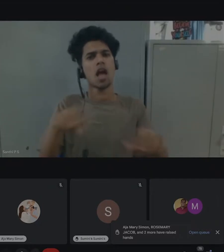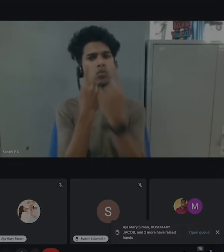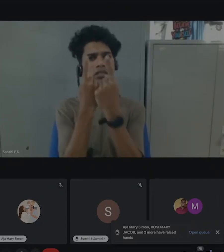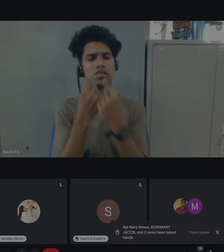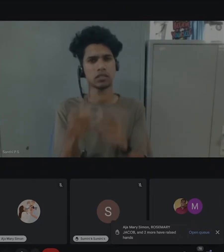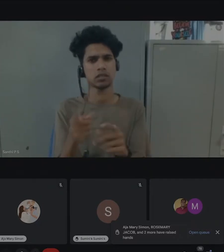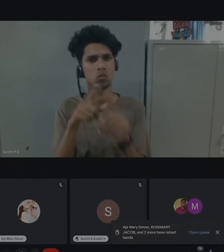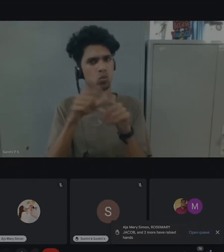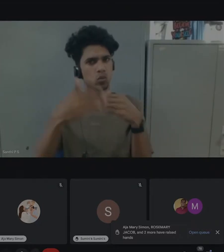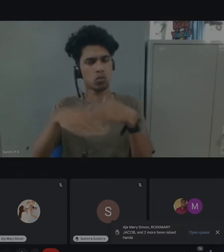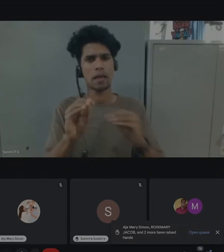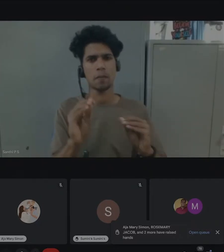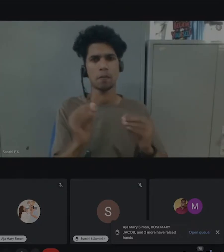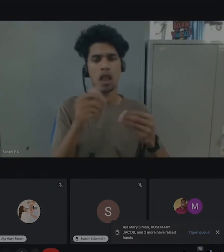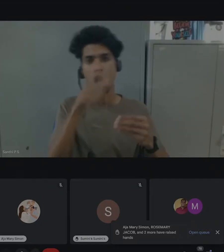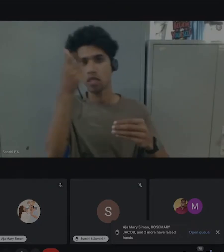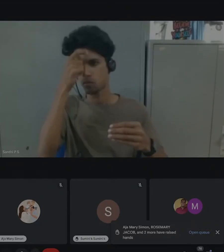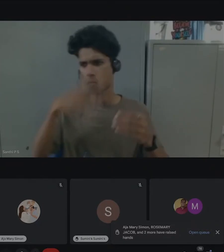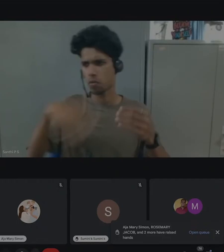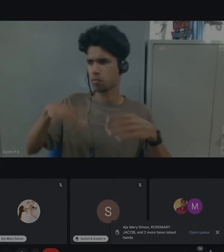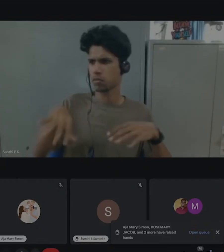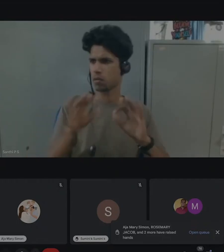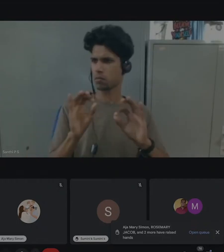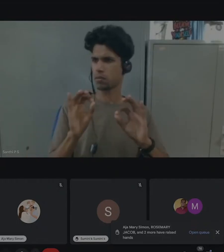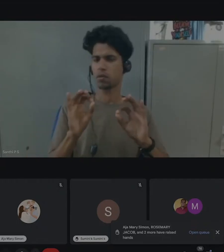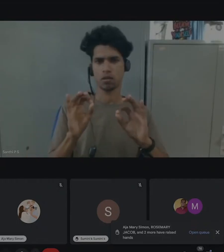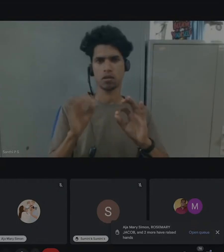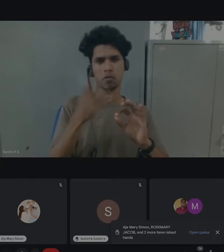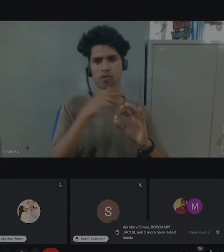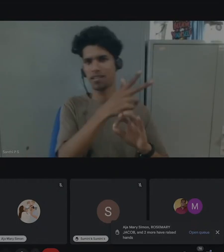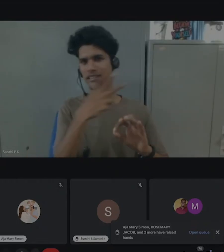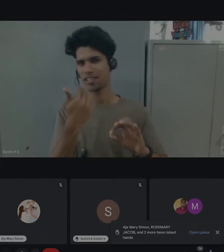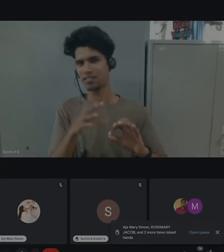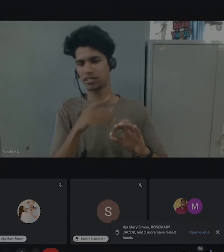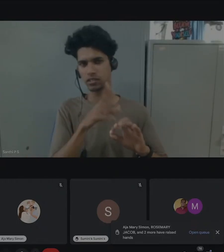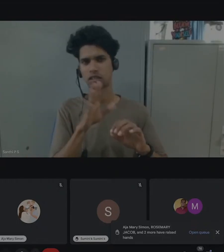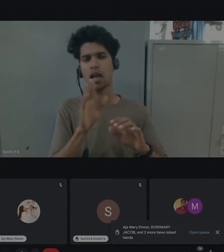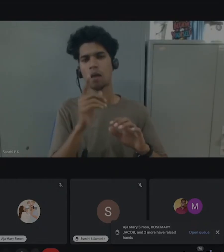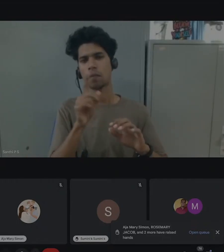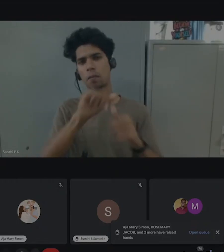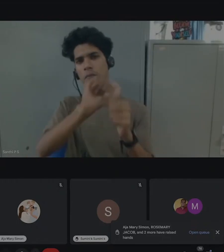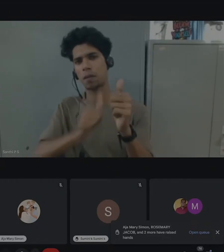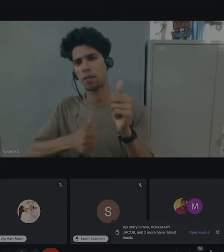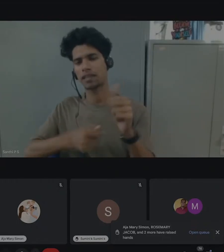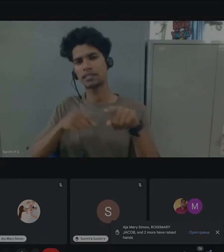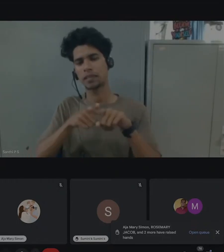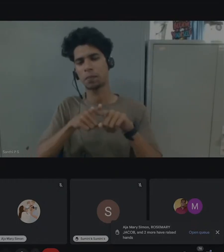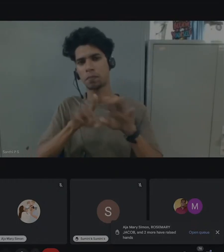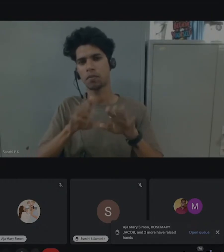നല്ലതായിരിക്കാം. കാരണം വേറെ പ്രോബ്ലംസ് ഒന്നും ഇല്ല എന്ന് മാഡം പറഞ്ഞെങ്കിലും നമുക്കൊന്ന് ഒരു പ്രിക്കോഷൻ എന്നുള്ള രീതിയിൽ അതും കൂടി ഒന്ന് ടെസ്റ്റ് ചെയ്ത്